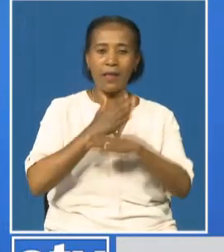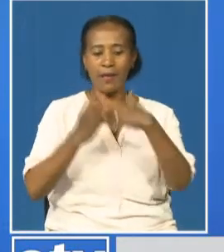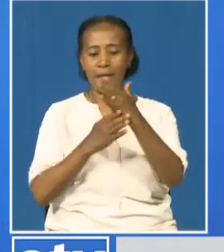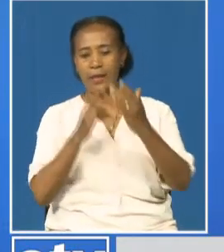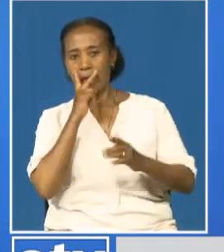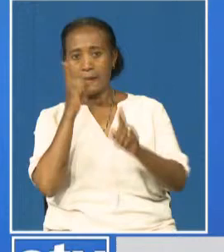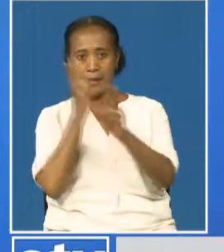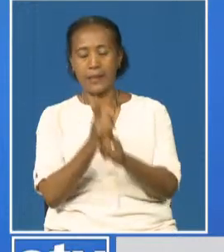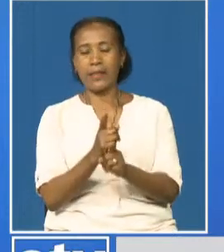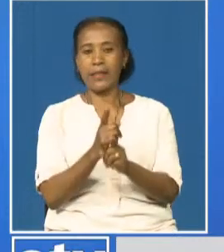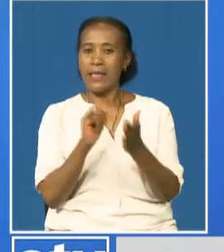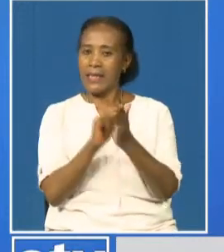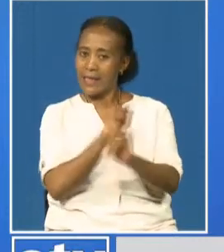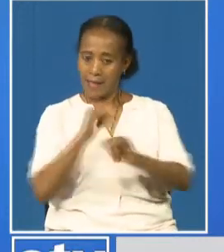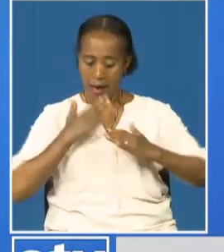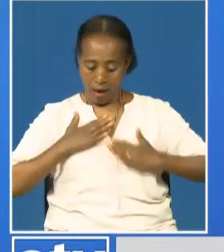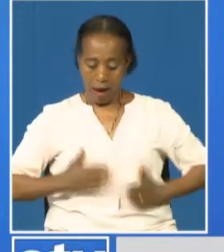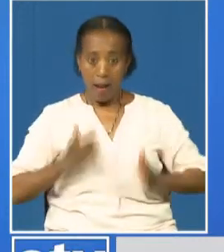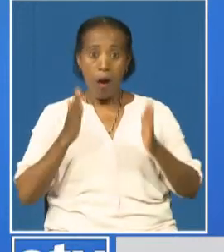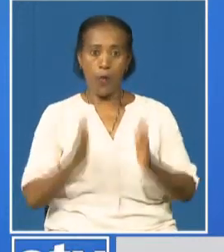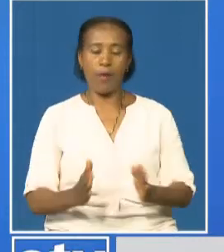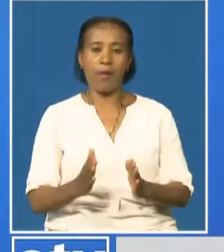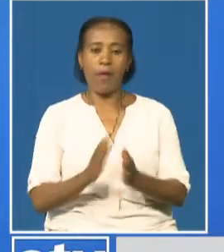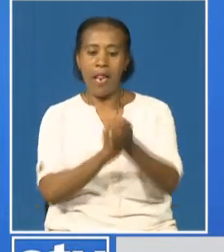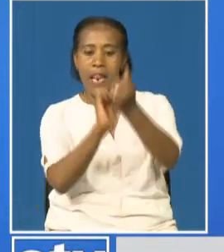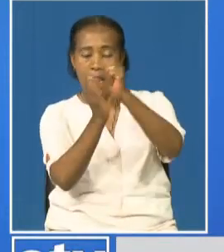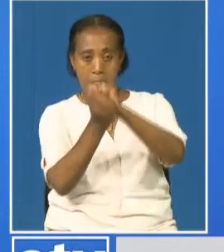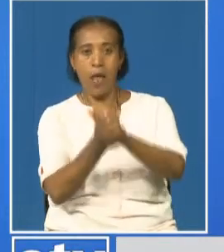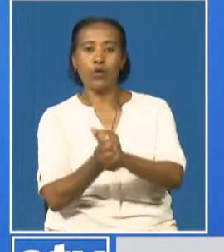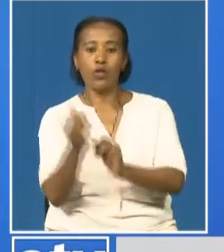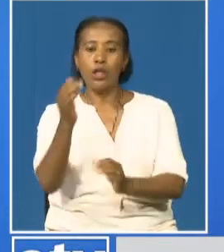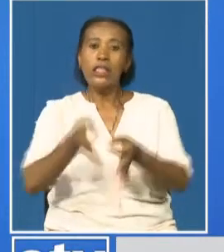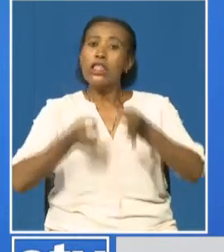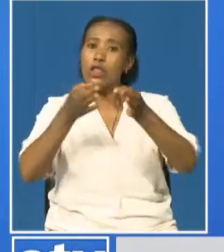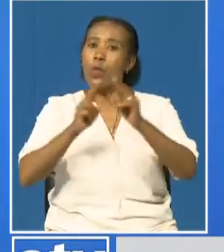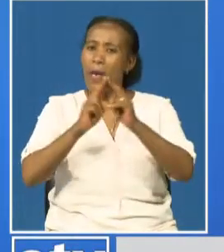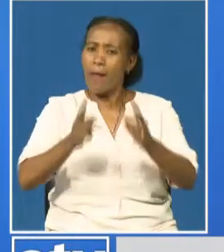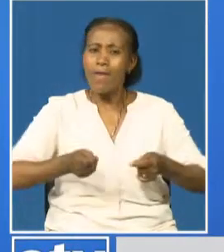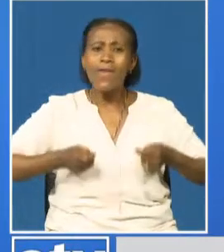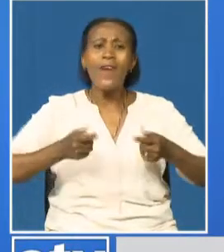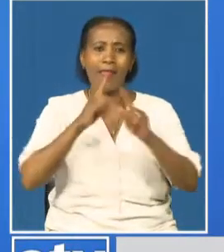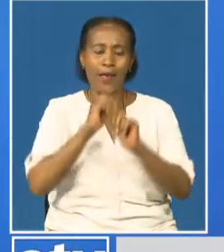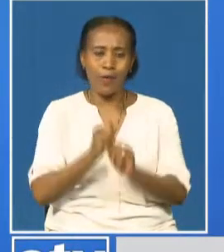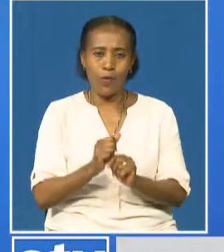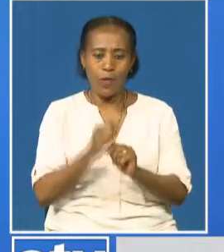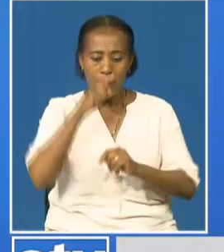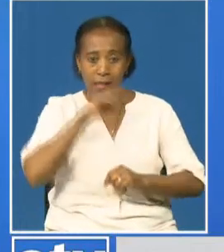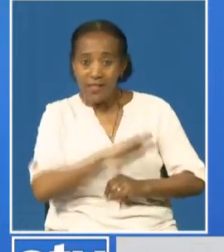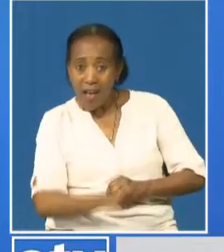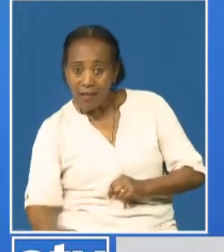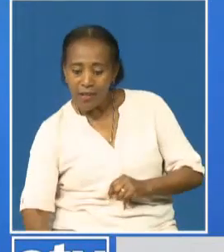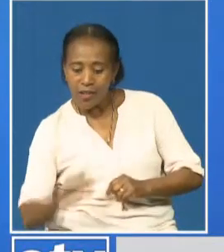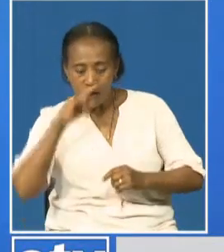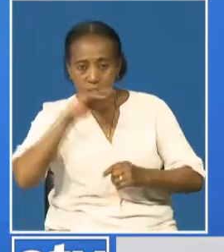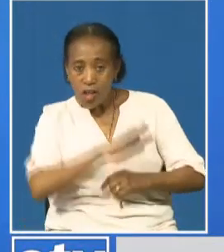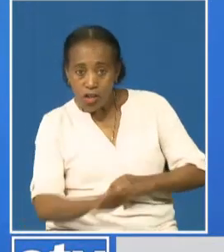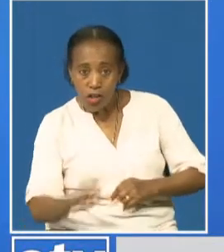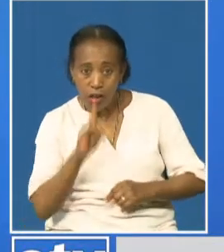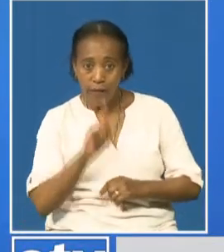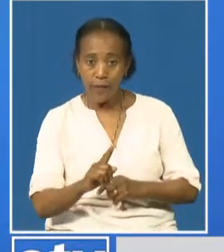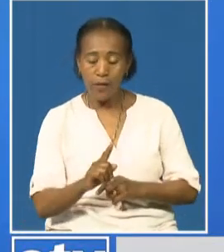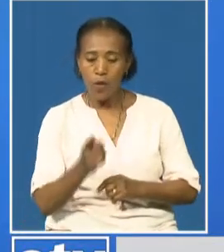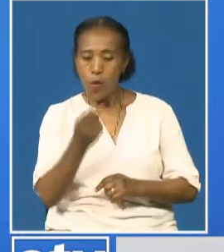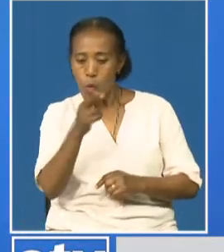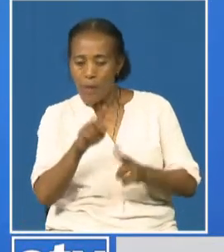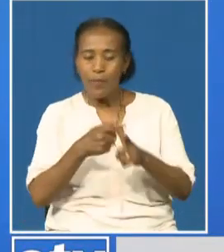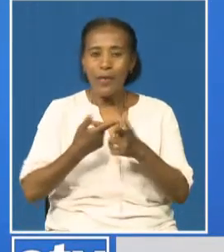ይታያል። ልክ እንደዚሁ እንደ አካላዊ ለውጡ ሽግግሩ በጣም ፈጣን ነው። ከህፃንነት ከልጅነት